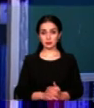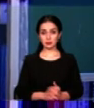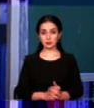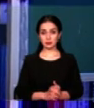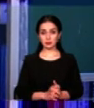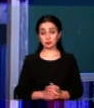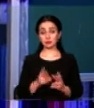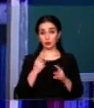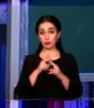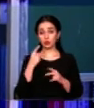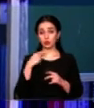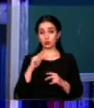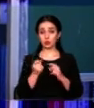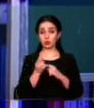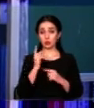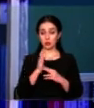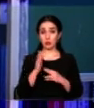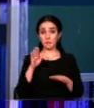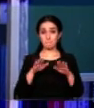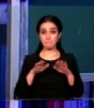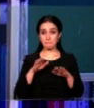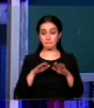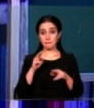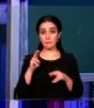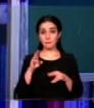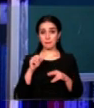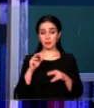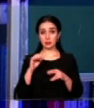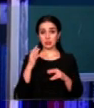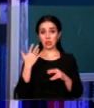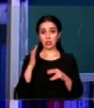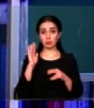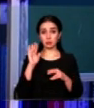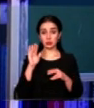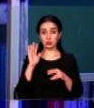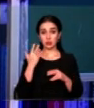mana shunaqa son chiqadi. Demak, polimerning massasi